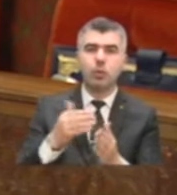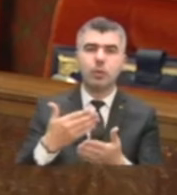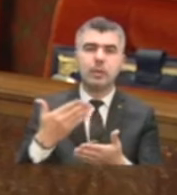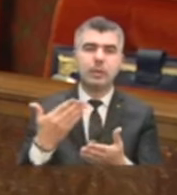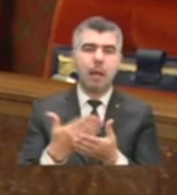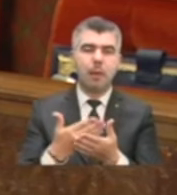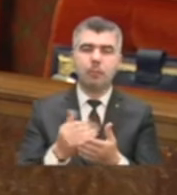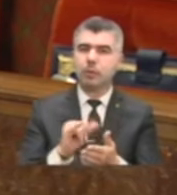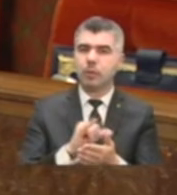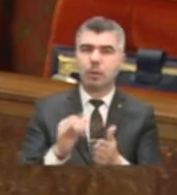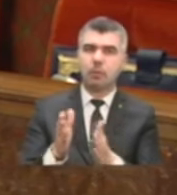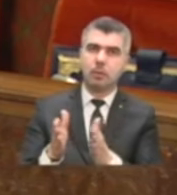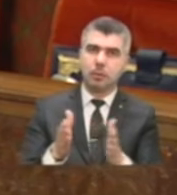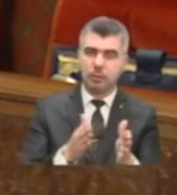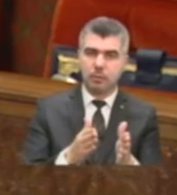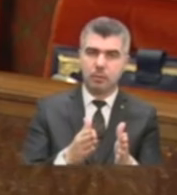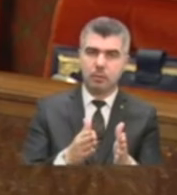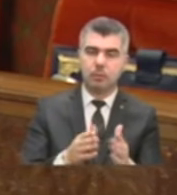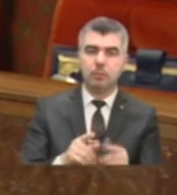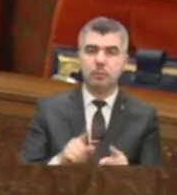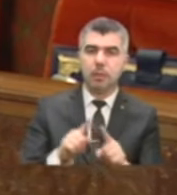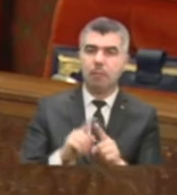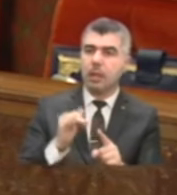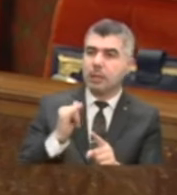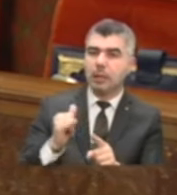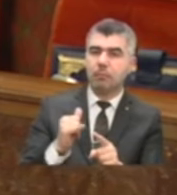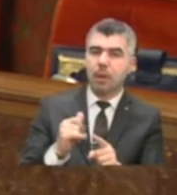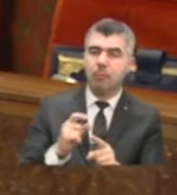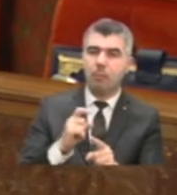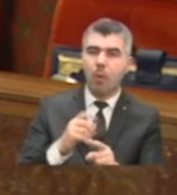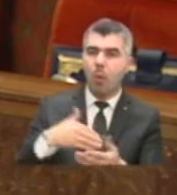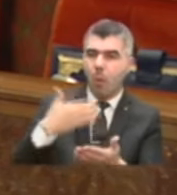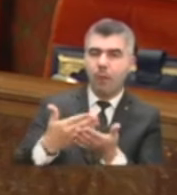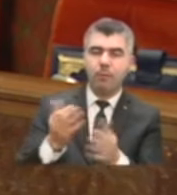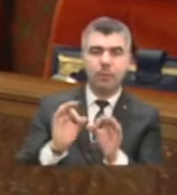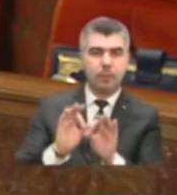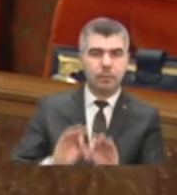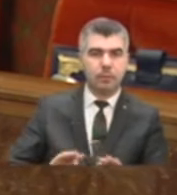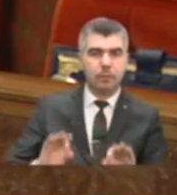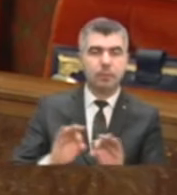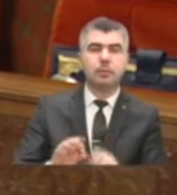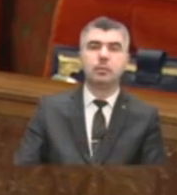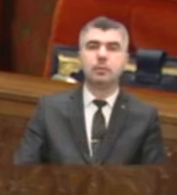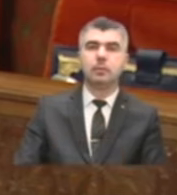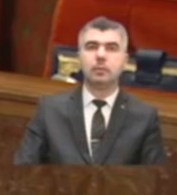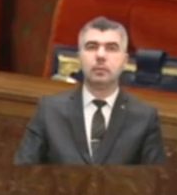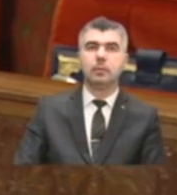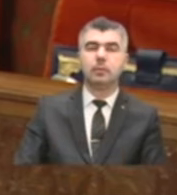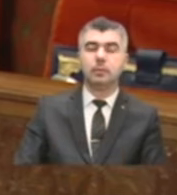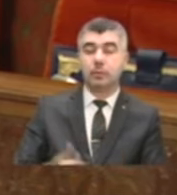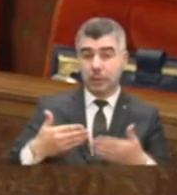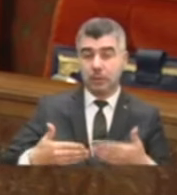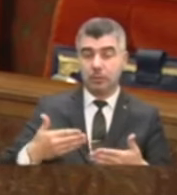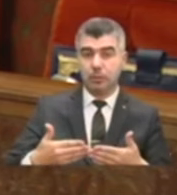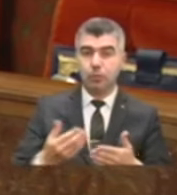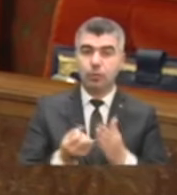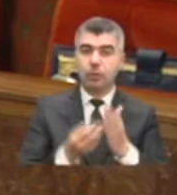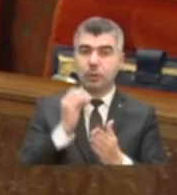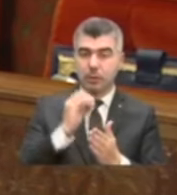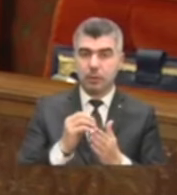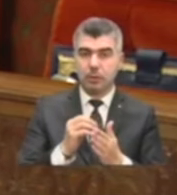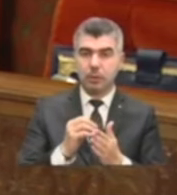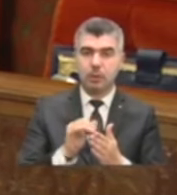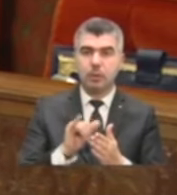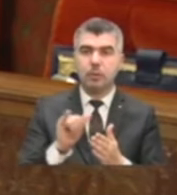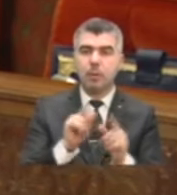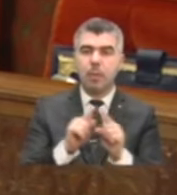به باش تبقى الخدمة مستمرة، ولكن غادي نقول لكم حاجة، غادي نقوموا بدراسة